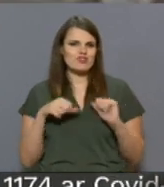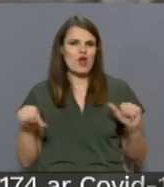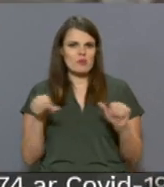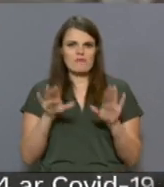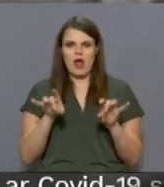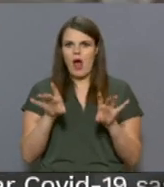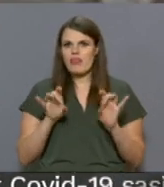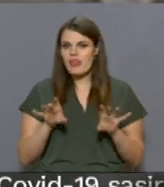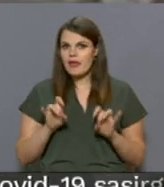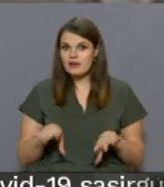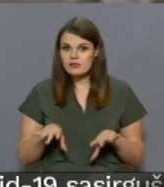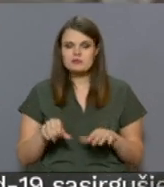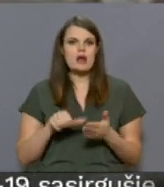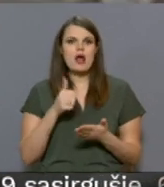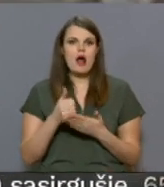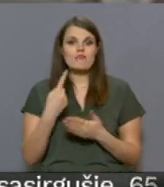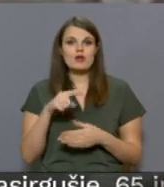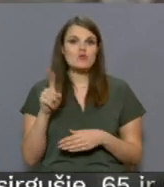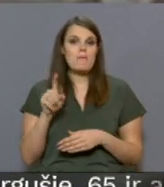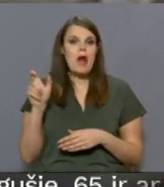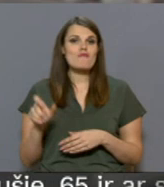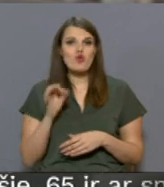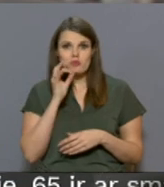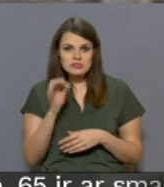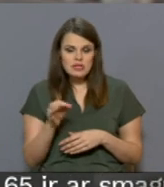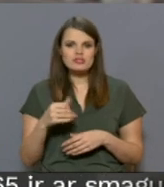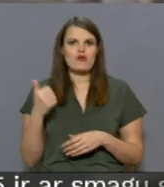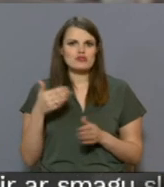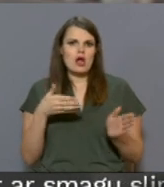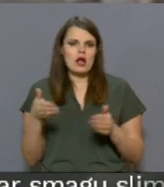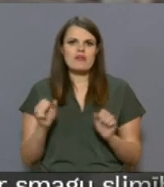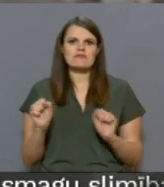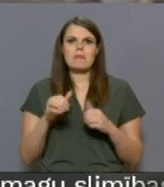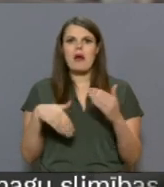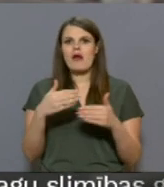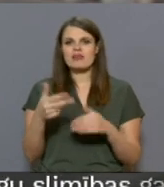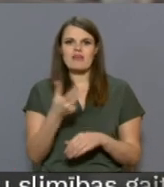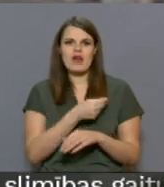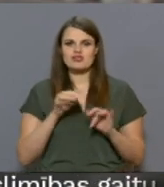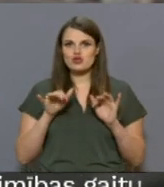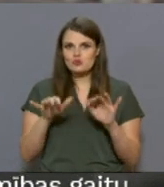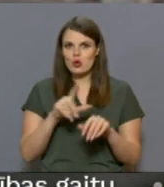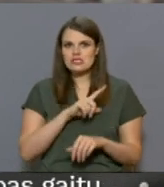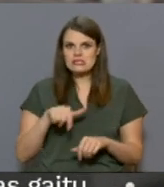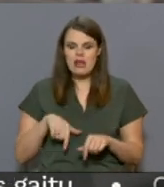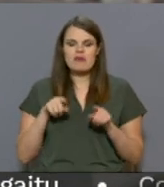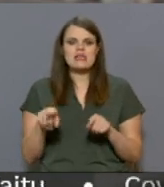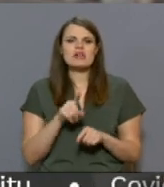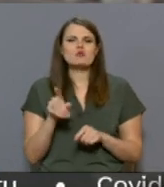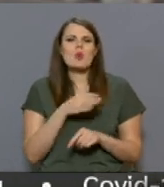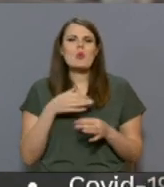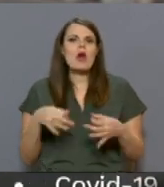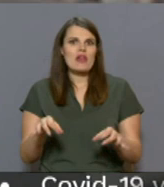Tas galvenais, ko mēs no viņa esam dzirdējuši, ir, ka viņš ir gatavs pātrināt vakcinēšanās procesu Latvijā, un tas ir mega svarīgi.